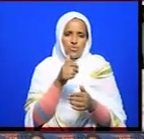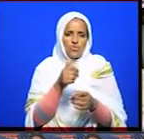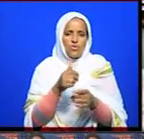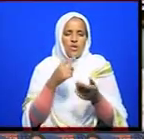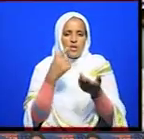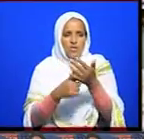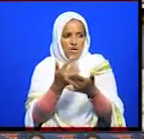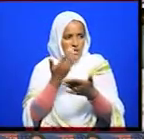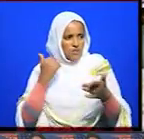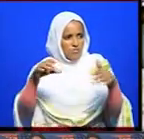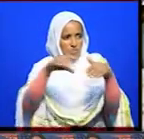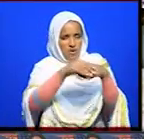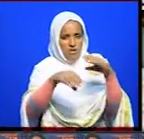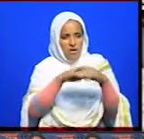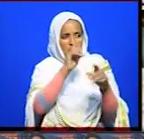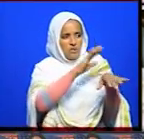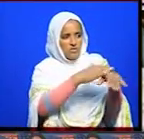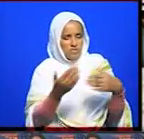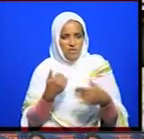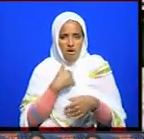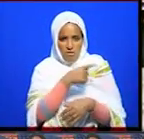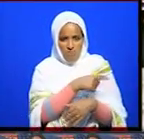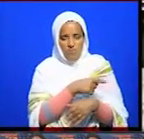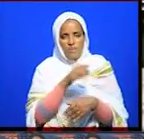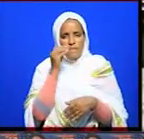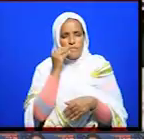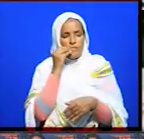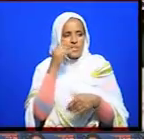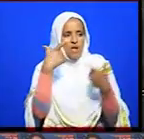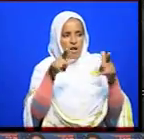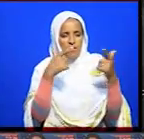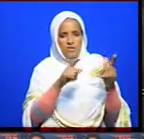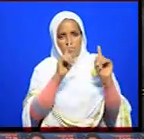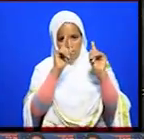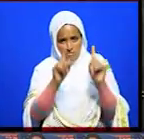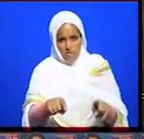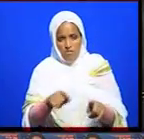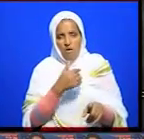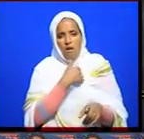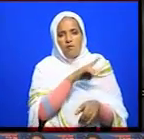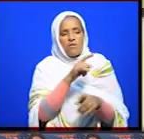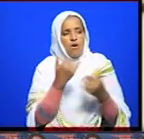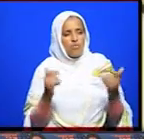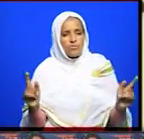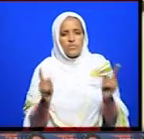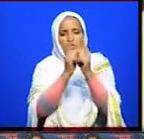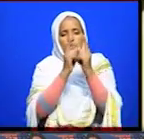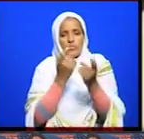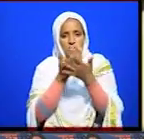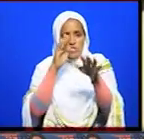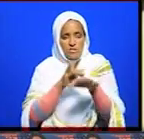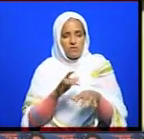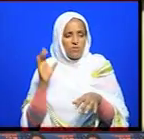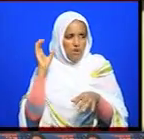እስቲ ቀድሜ እንዳስተዋወቅኳችሁ አንድ እንግዳ እዚህ ቤት በአጋጣሚ አግኝተናልና አሁን